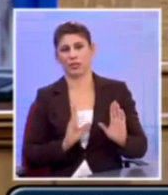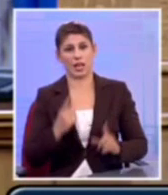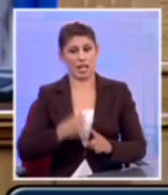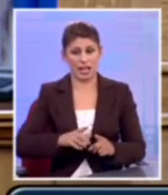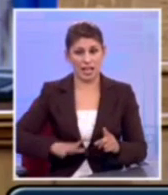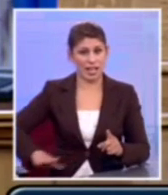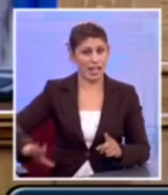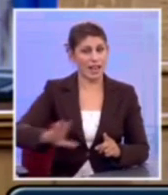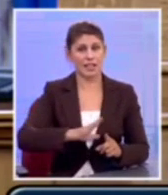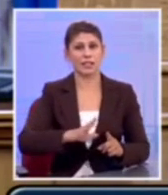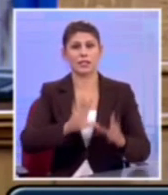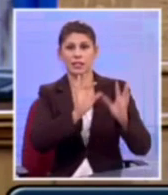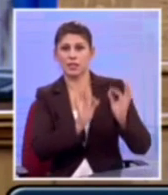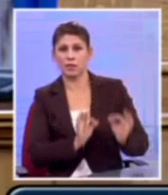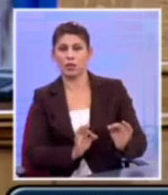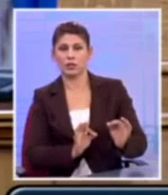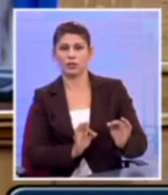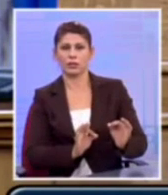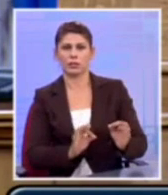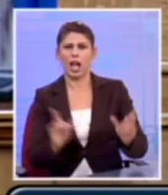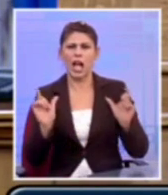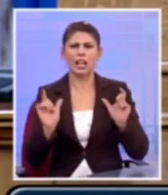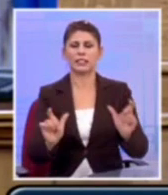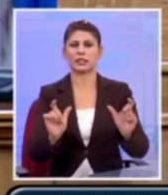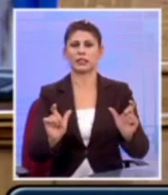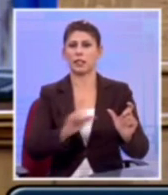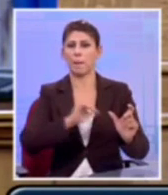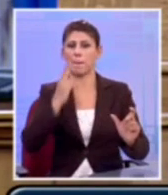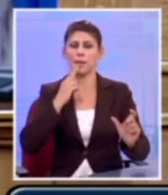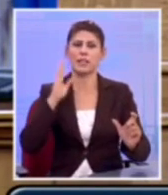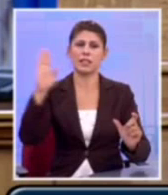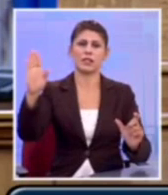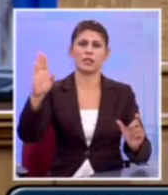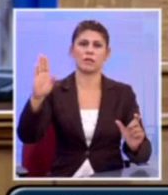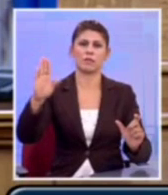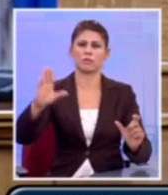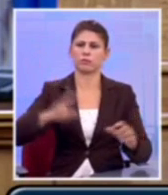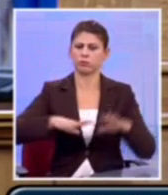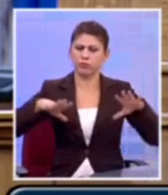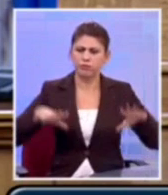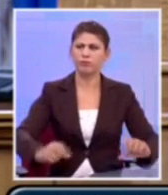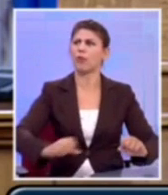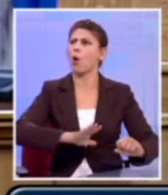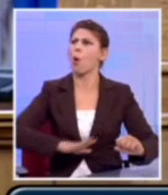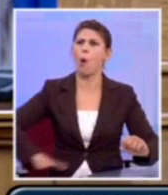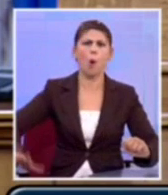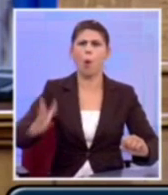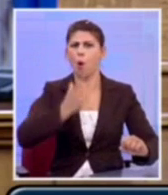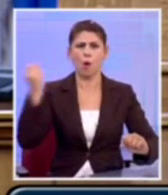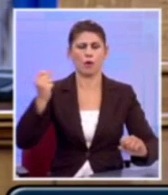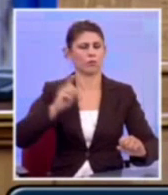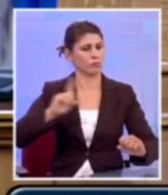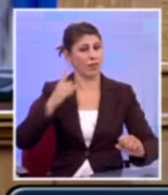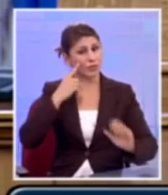λαός συμβολίζει την αντίσταση κατά του ναζισμού και του ολοκληρωτισμού. Και η